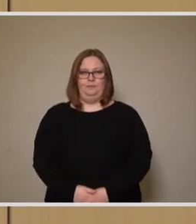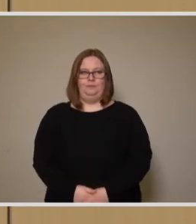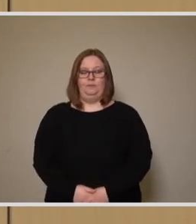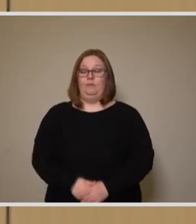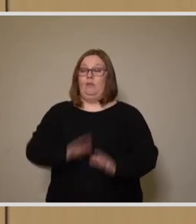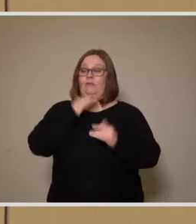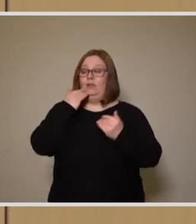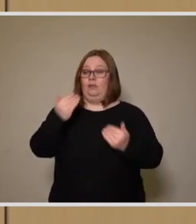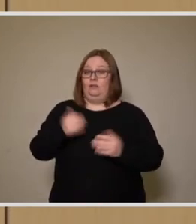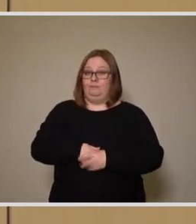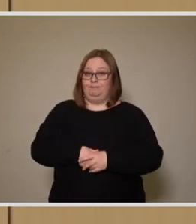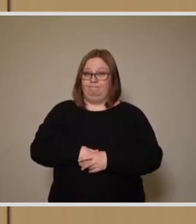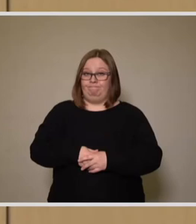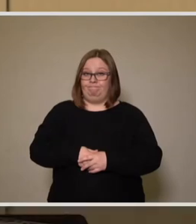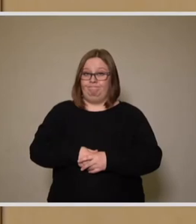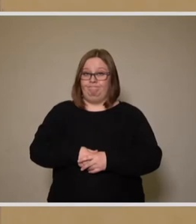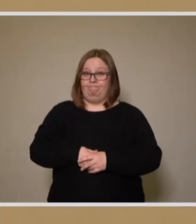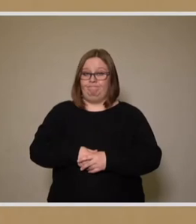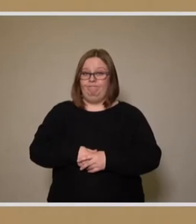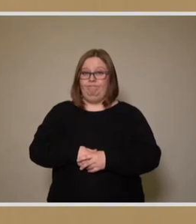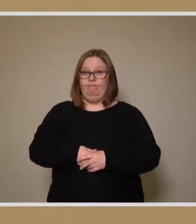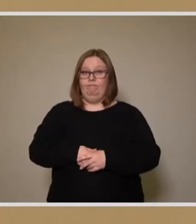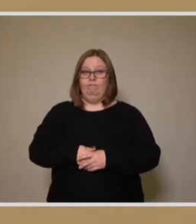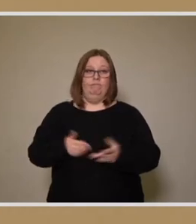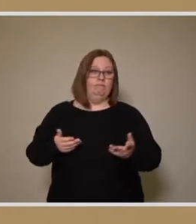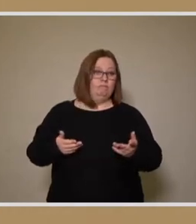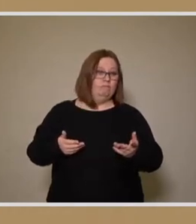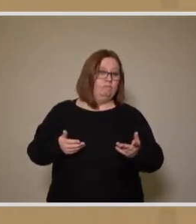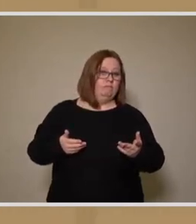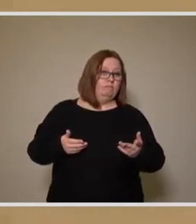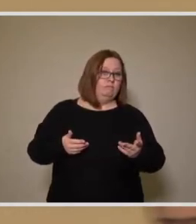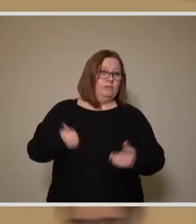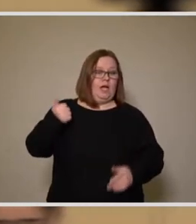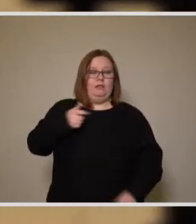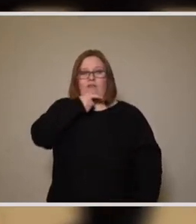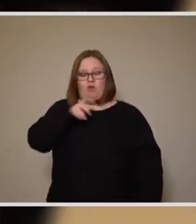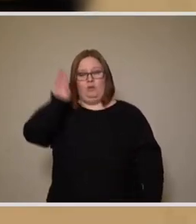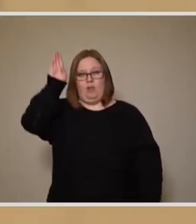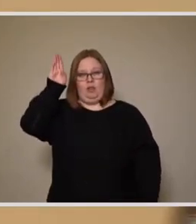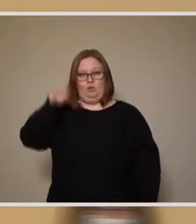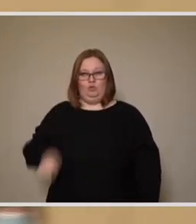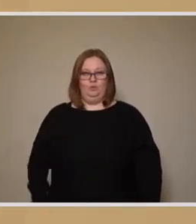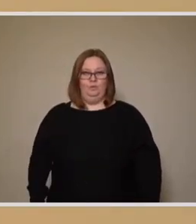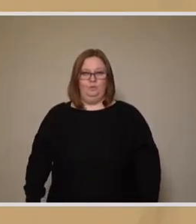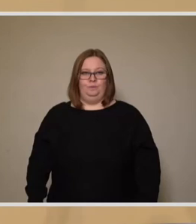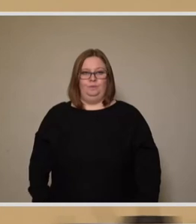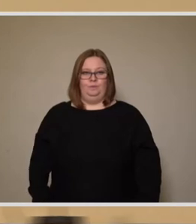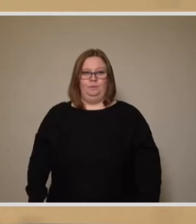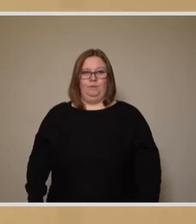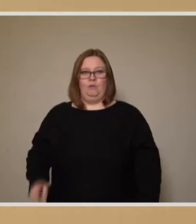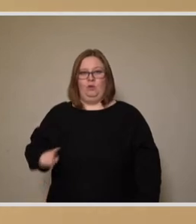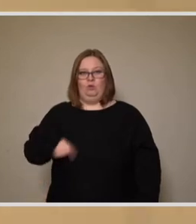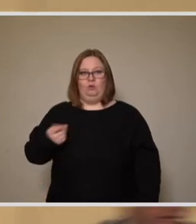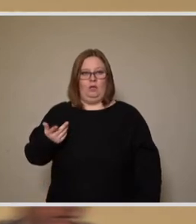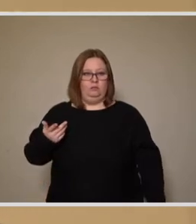Vielen Dank, Herr Kollege. Ich habe im Moment eine Wortmeldung von Herrn Dr. Schulte-Wissermann. Danach Herr